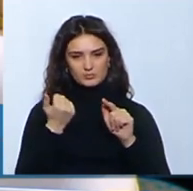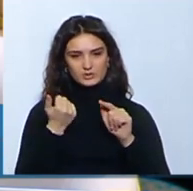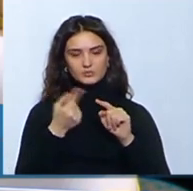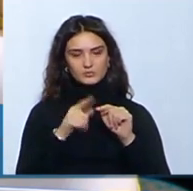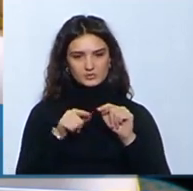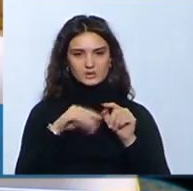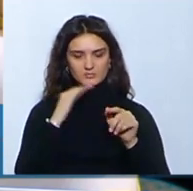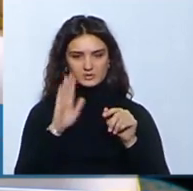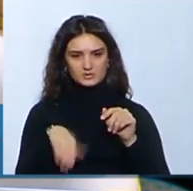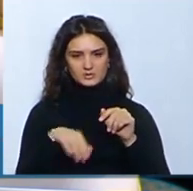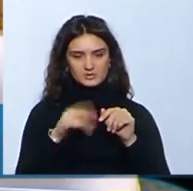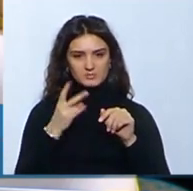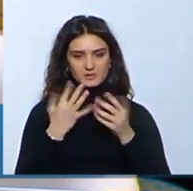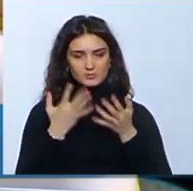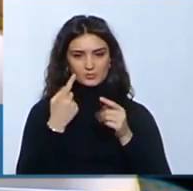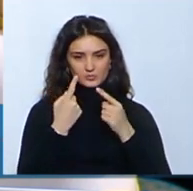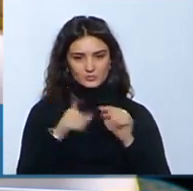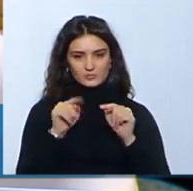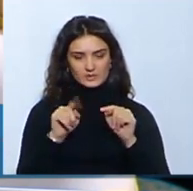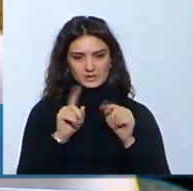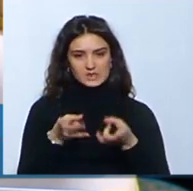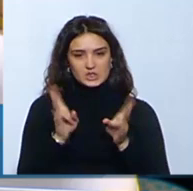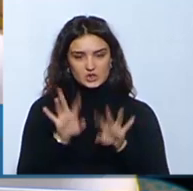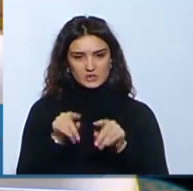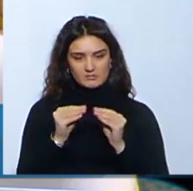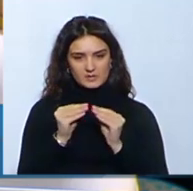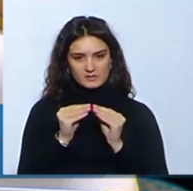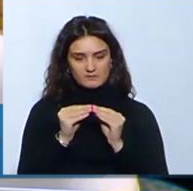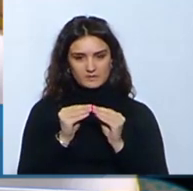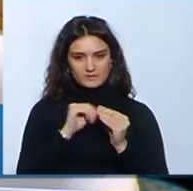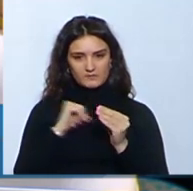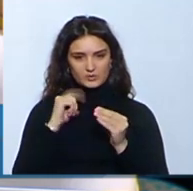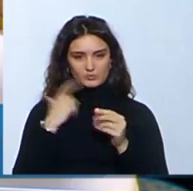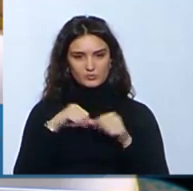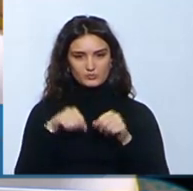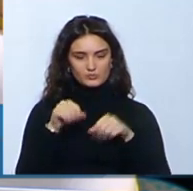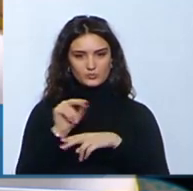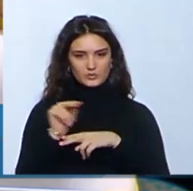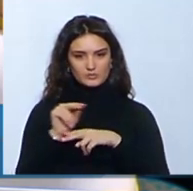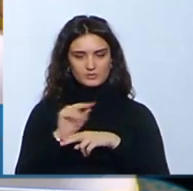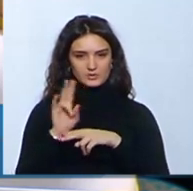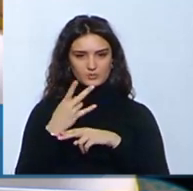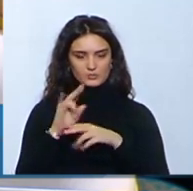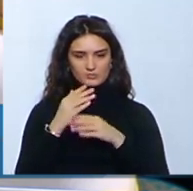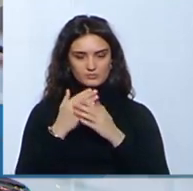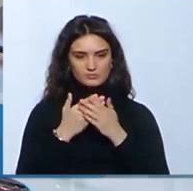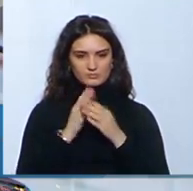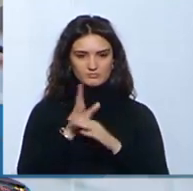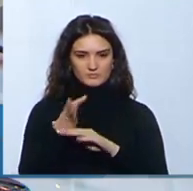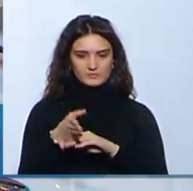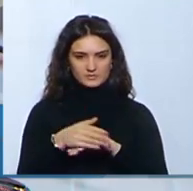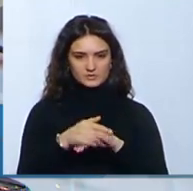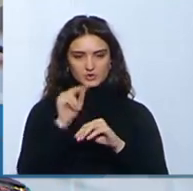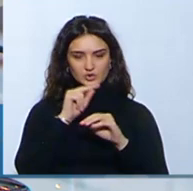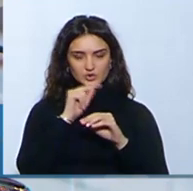ის სრულიად საკმარისია. თუ ეს უცხო სხეული შეგრძნება რჩება, თვით მკურნალობას ნუ მიმართავს ვაჭრი. და ჩაის წყალი, ანუ ჩაის